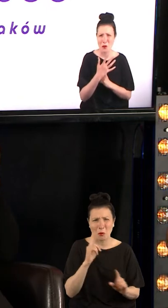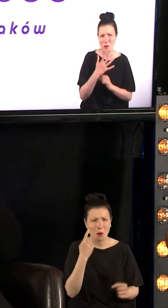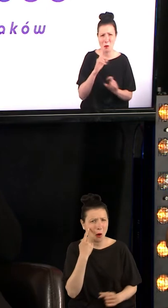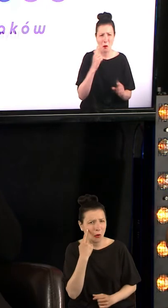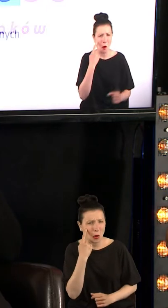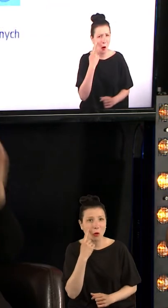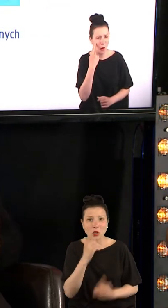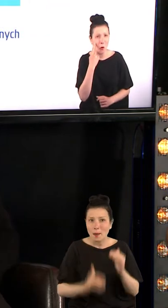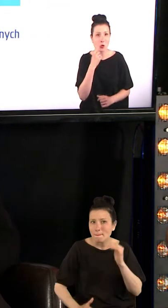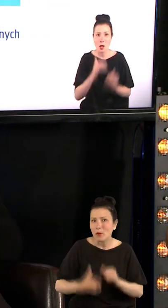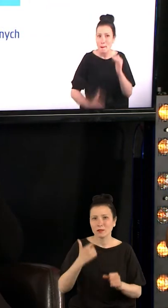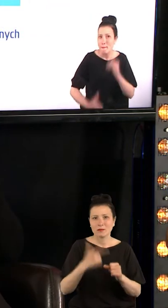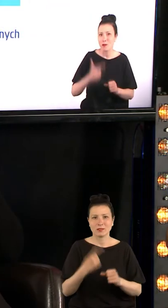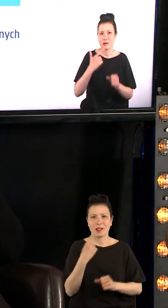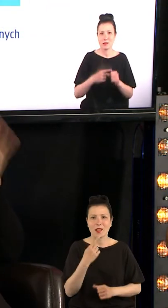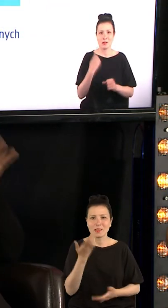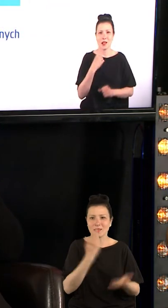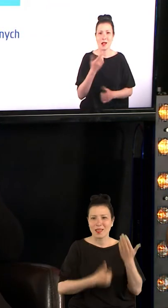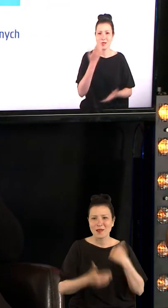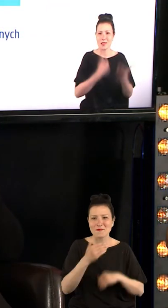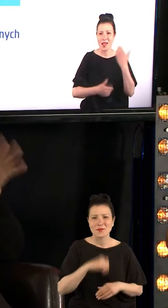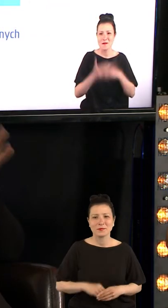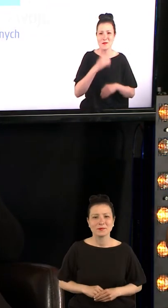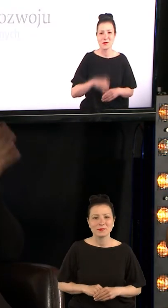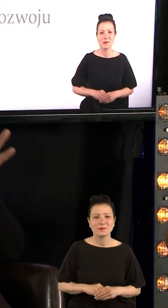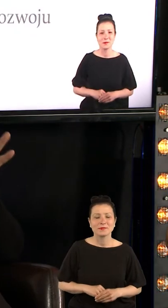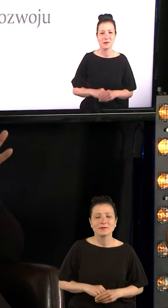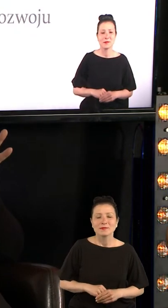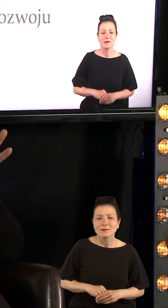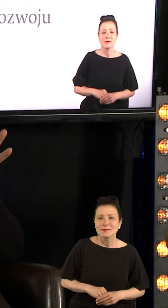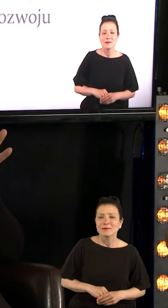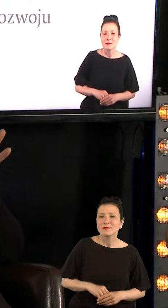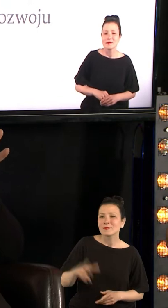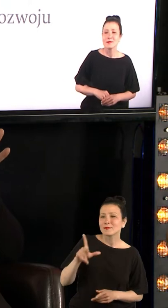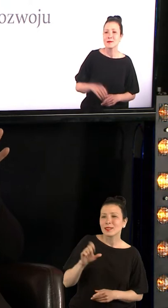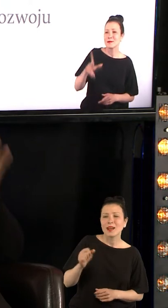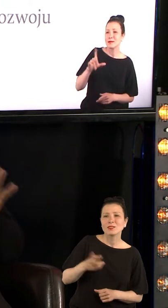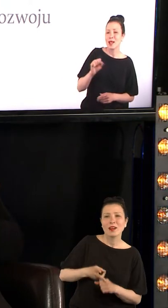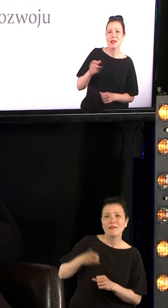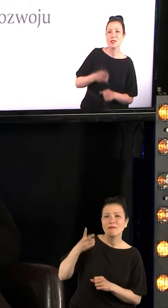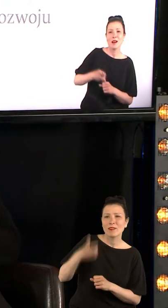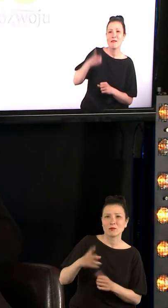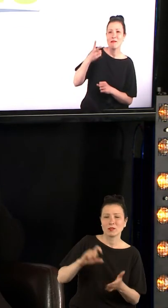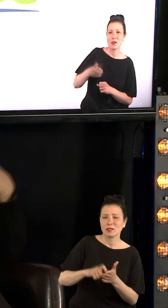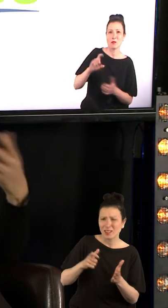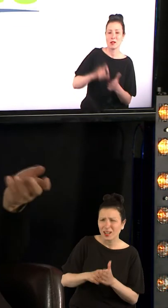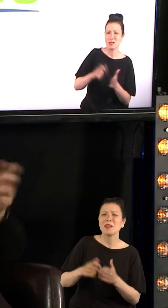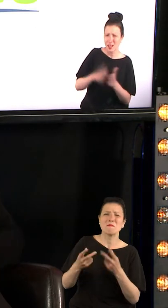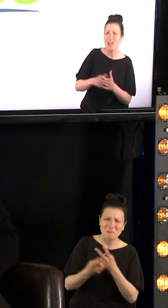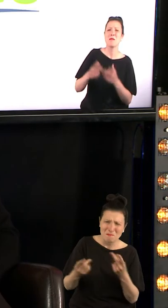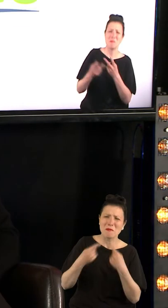czyli ponad 20 lat temu. Tak, i ona weszła na salę i podzielę się, ona o tym wie,